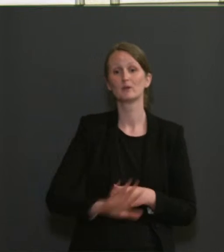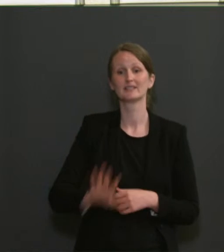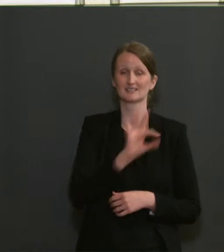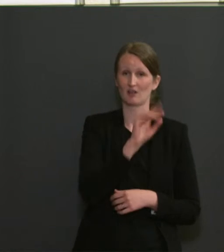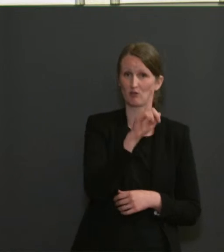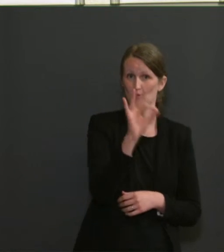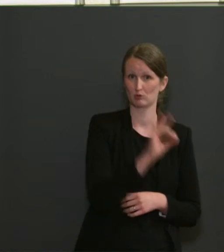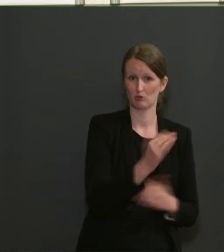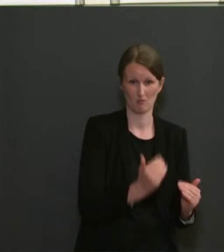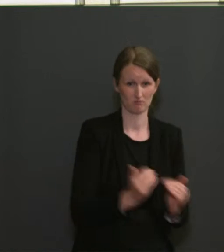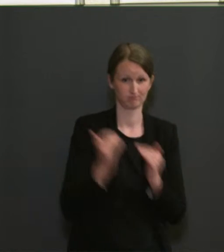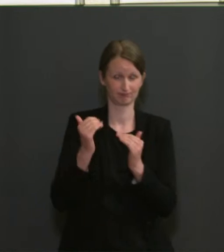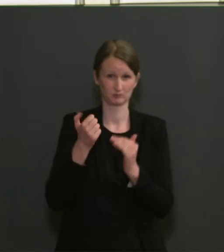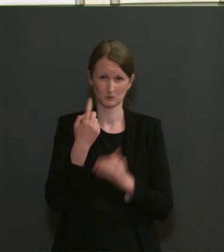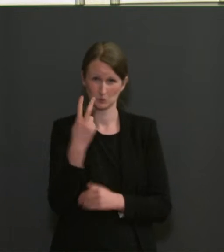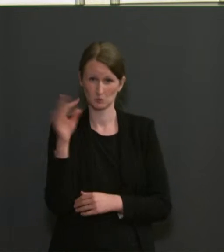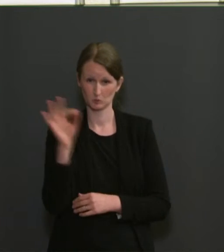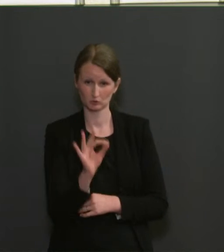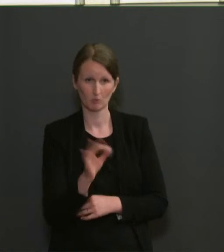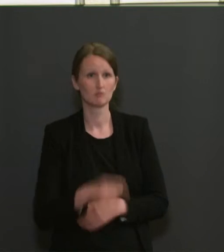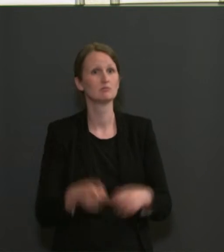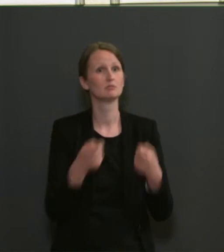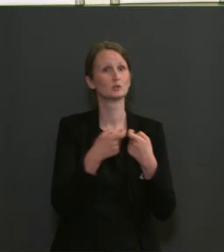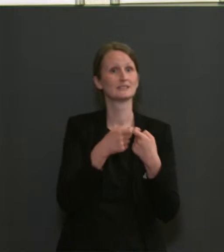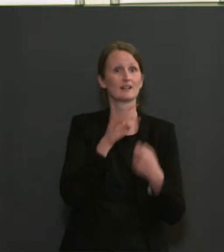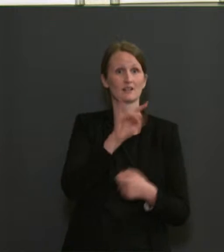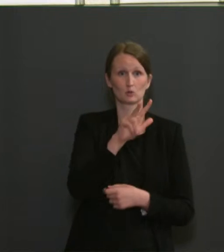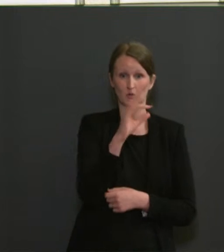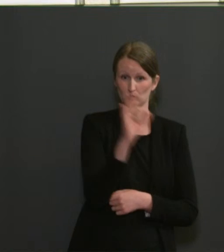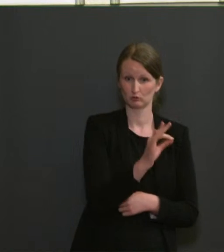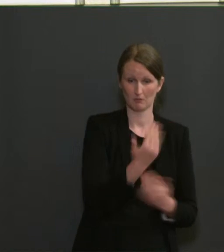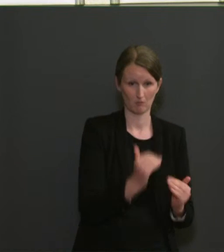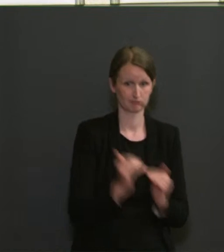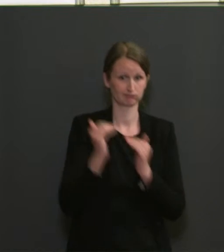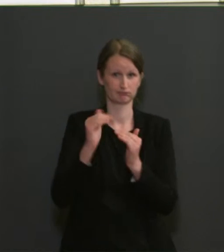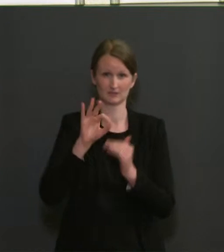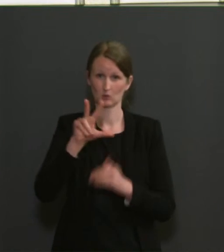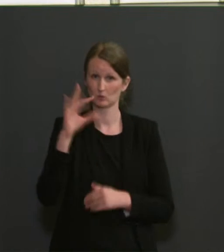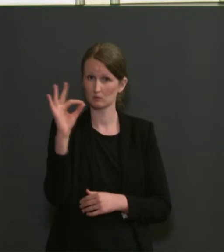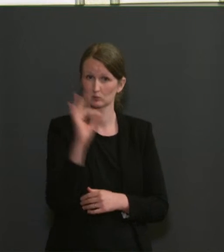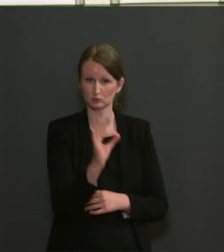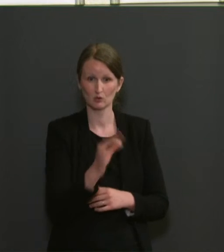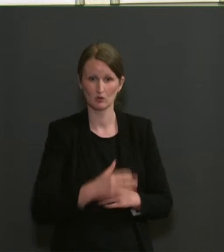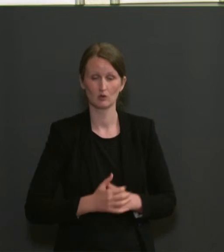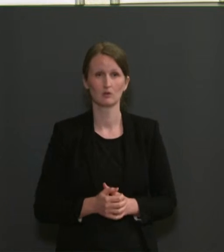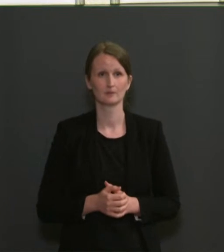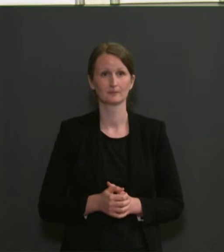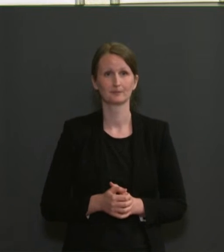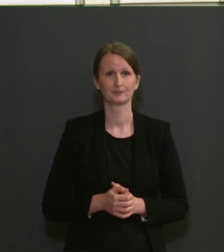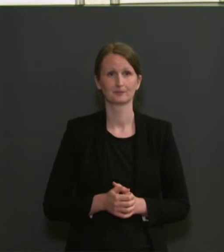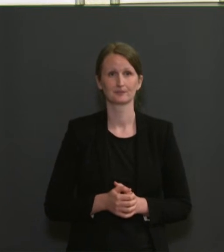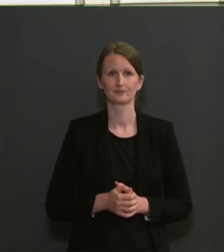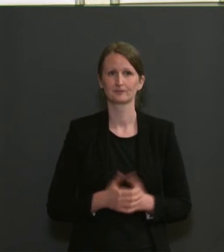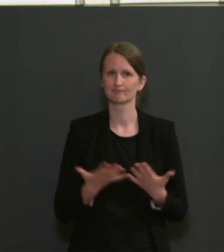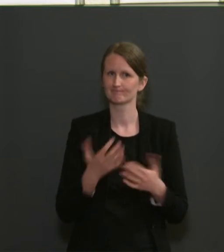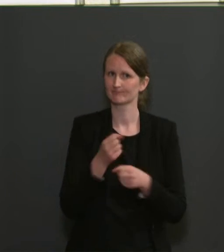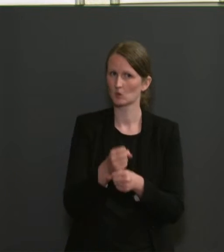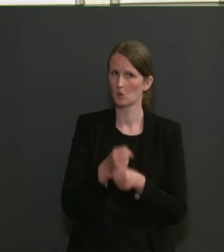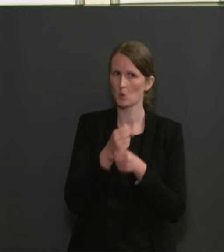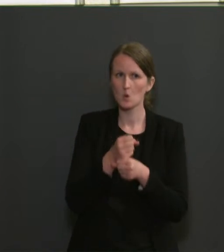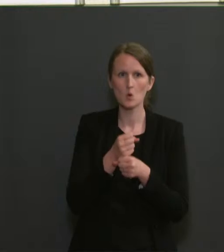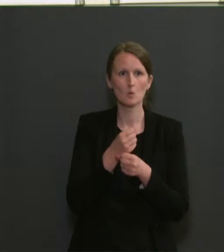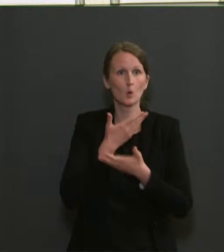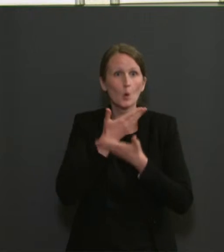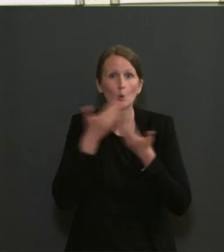53% dans la région de Bruxelles-Capitale. Le nombre de maisons de repos dans lesquelles il n'y a pas de cas de